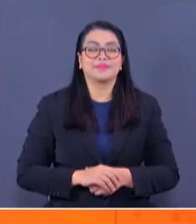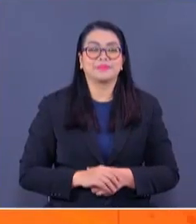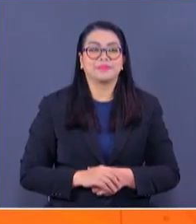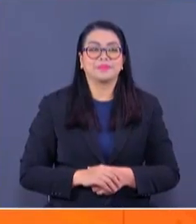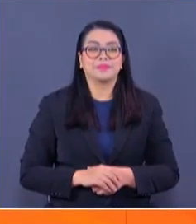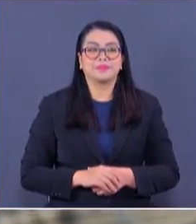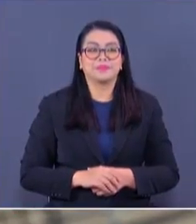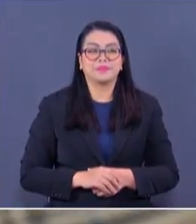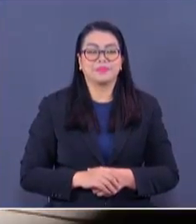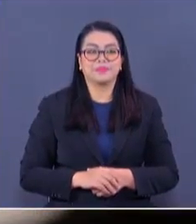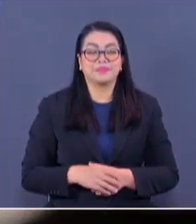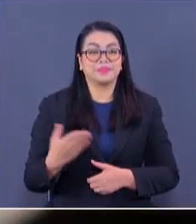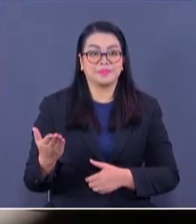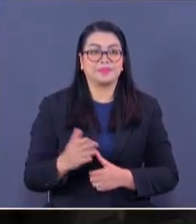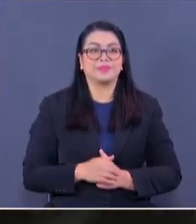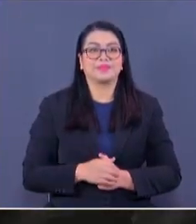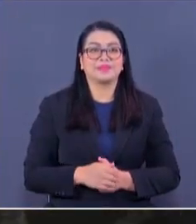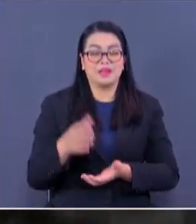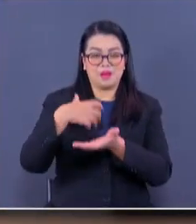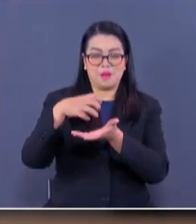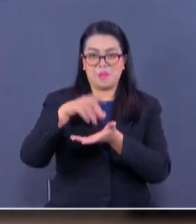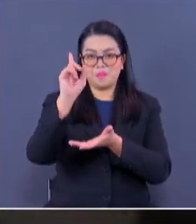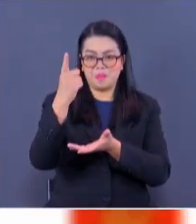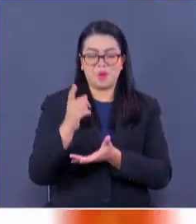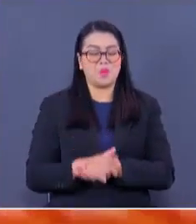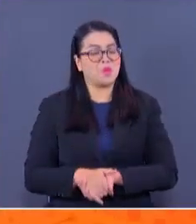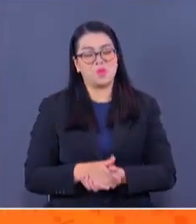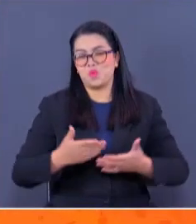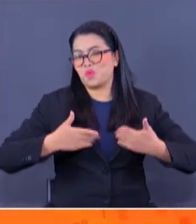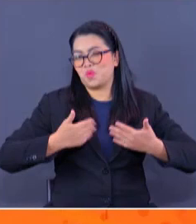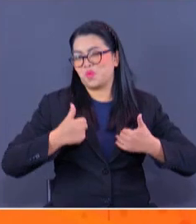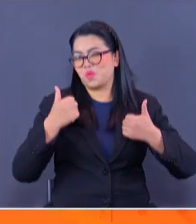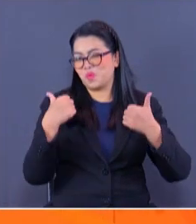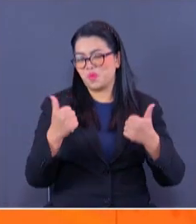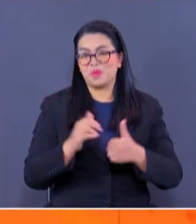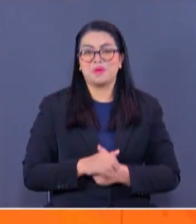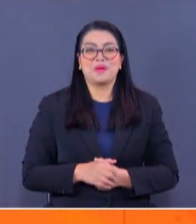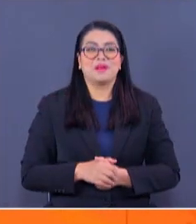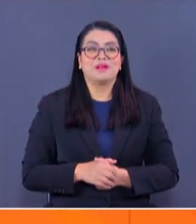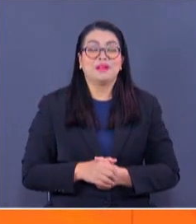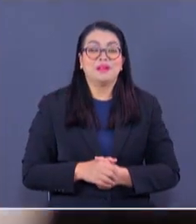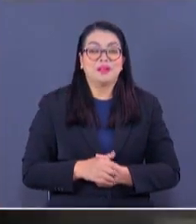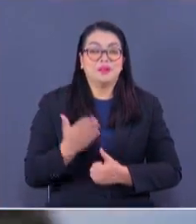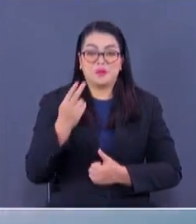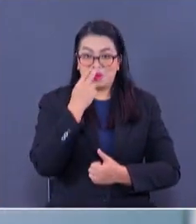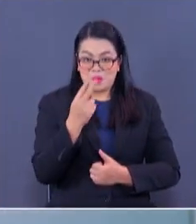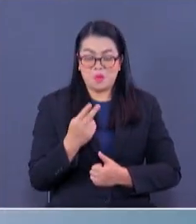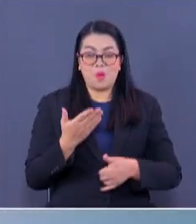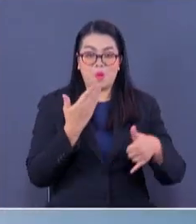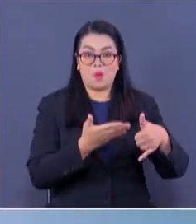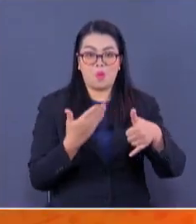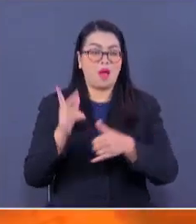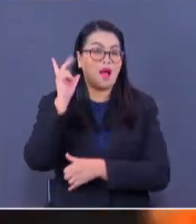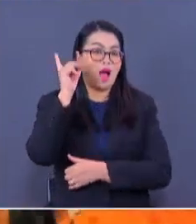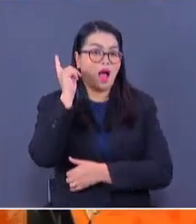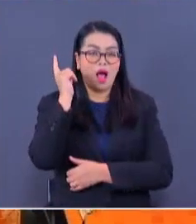ห้ามพลาดนะคะกับรายการใหม่แกะกล่องที่รับประกันความเผ็ดร้อนระดับรถคนพริกทั้งสวนมาช่องมูลใน29ปั้นรายการข่าววา